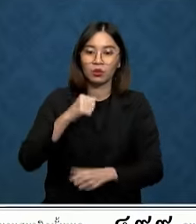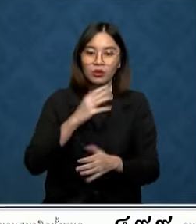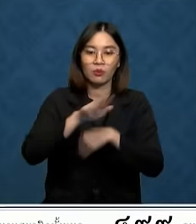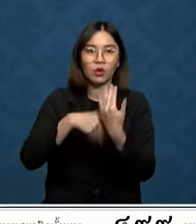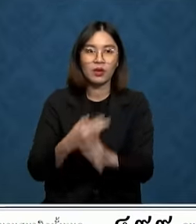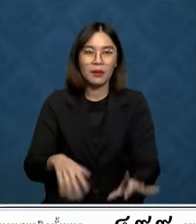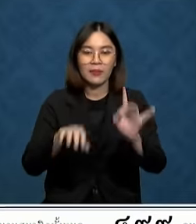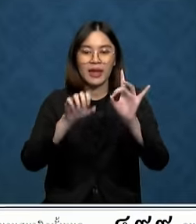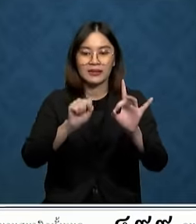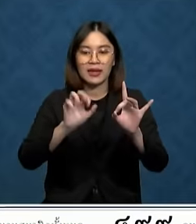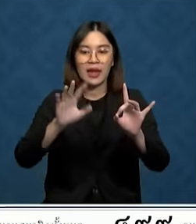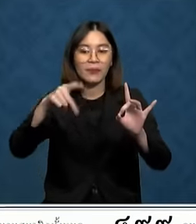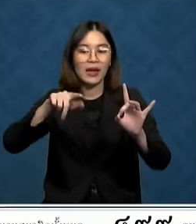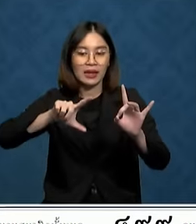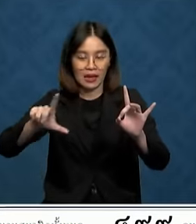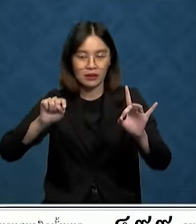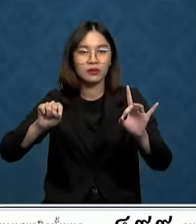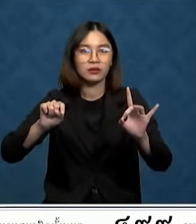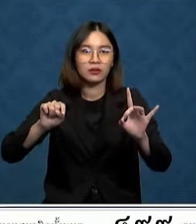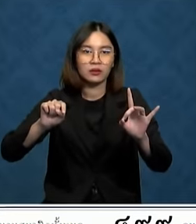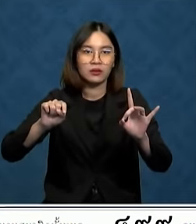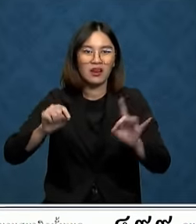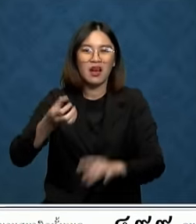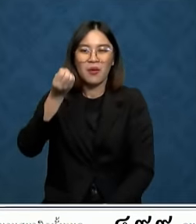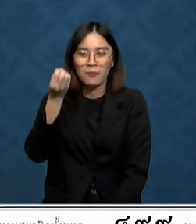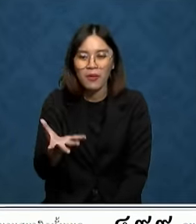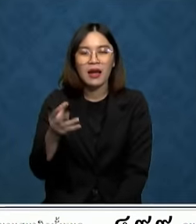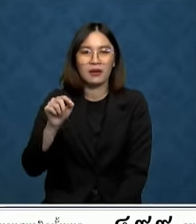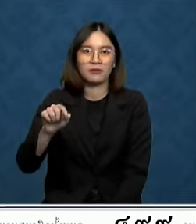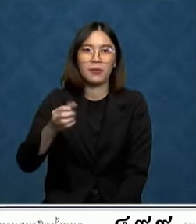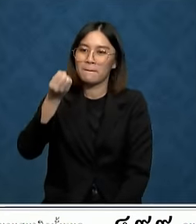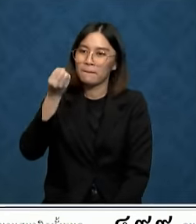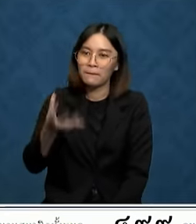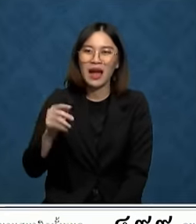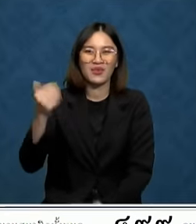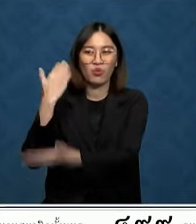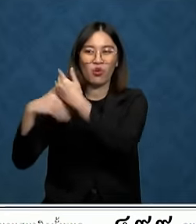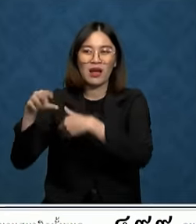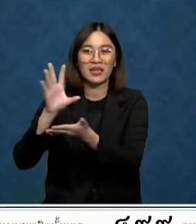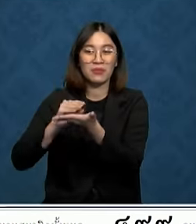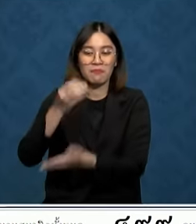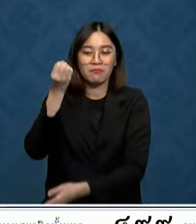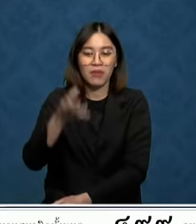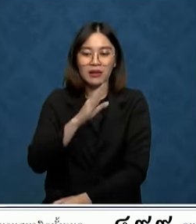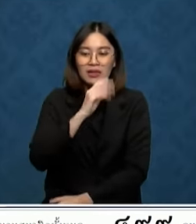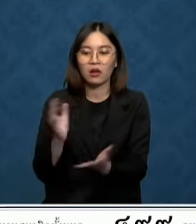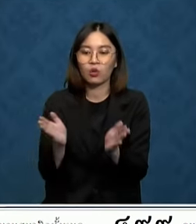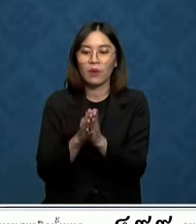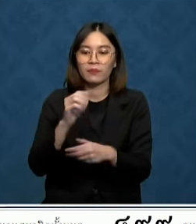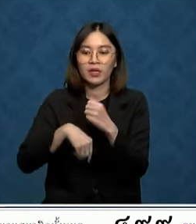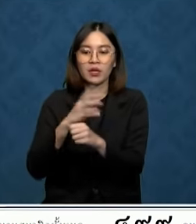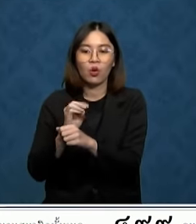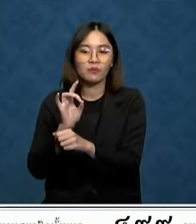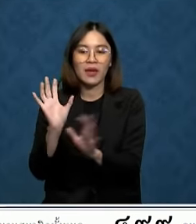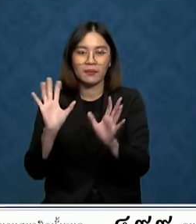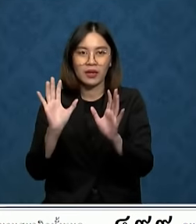85,000ล้านก็ยังสูงเป็นอันดับการเอเป็นเป็นประวัติการอยู่ดีนะคะถ้าไม่นับของปี 68นะคะเป็นเป็น